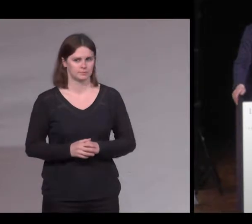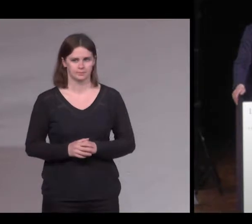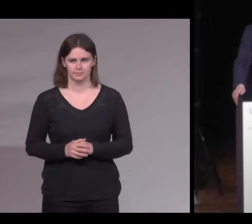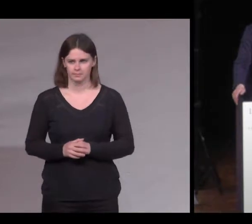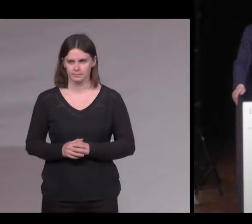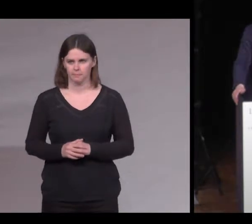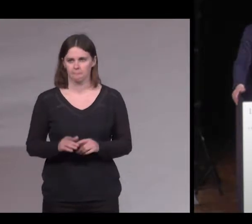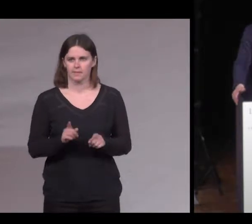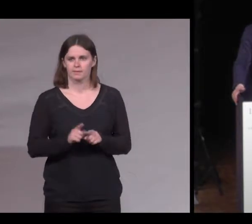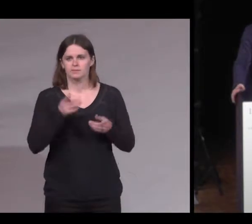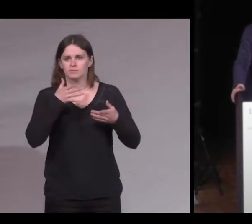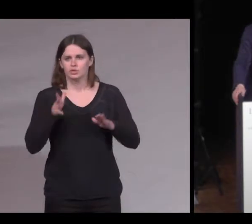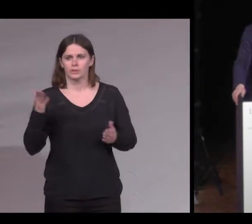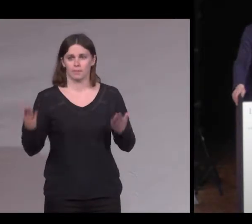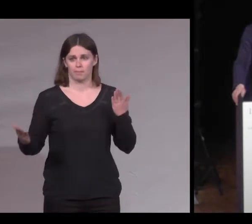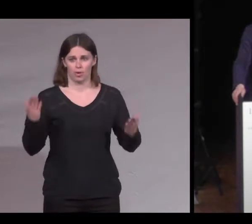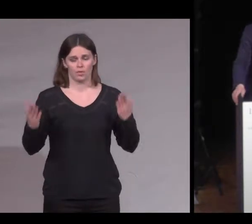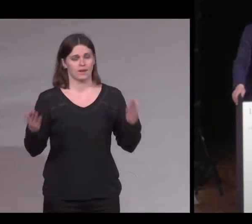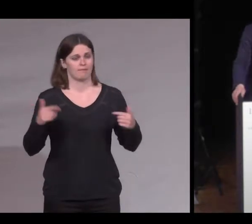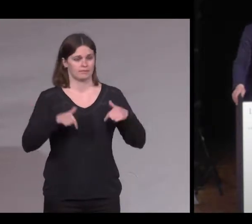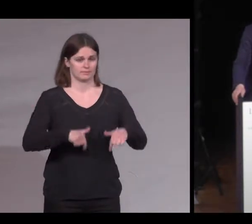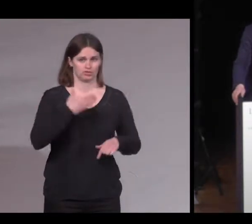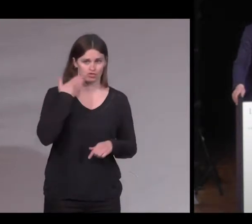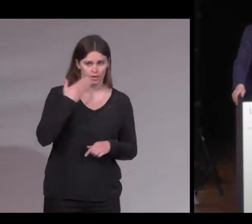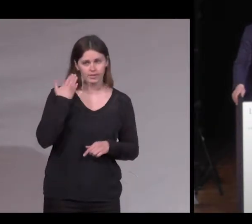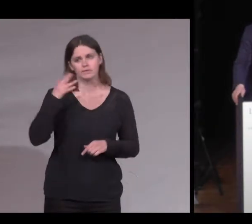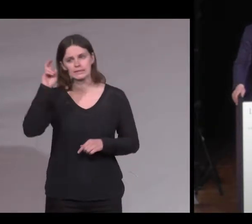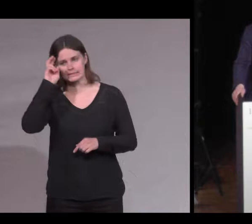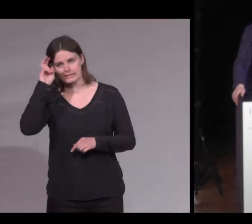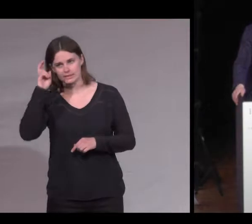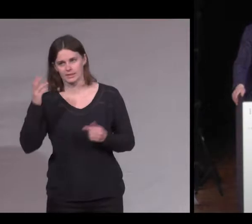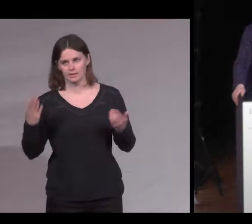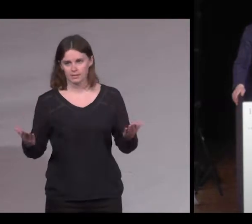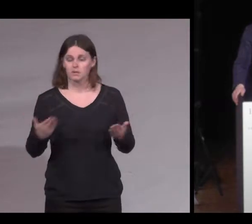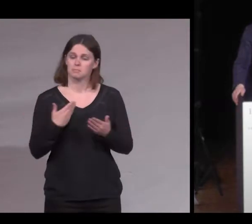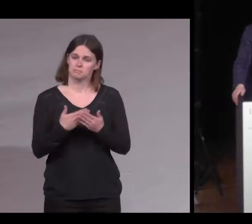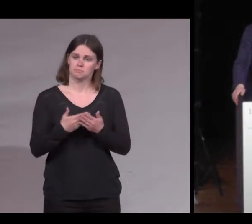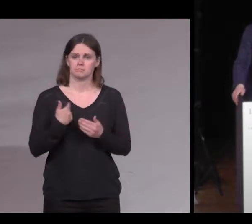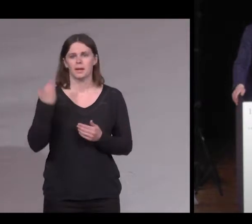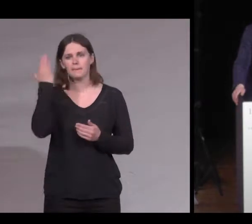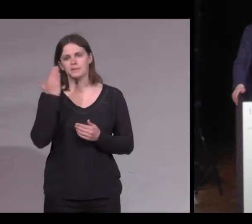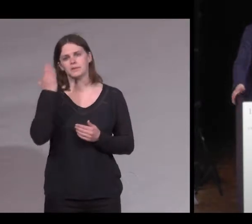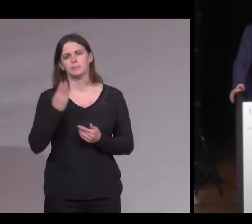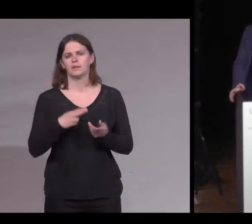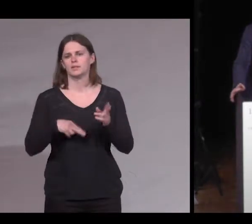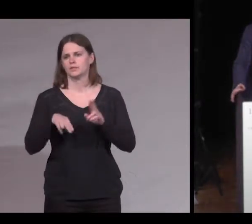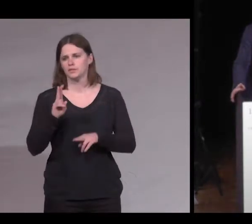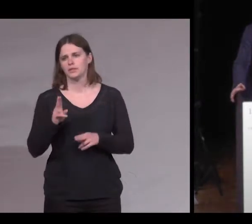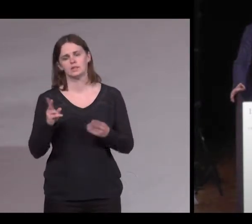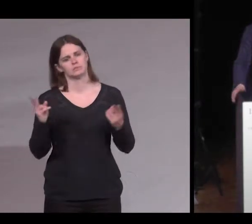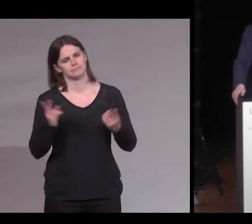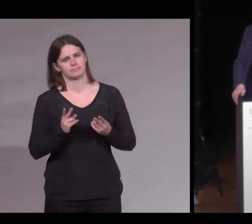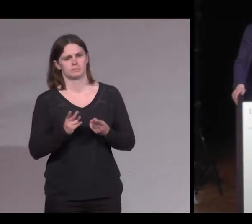srovnáváme s zahraničím, když se srovnává se pouze v Čechách, by bylo málo, tak většina návštěvníků, které máme, ať už státu,